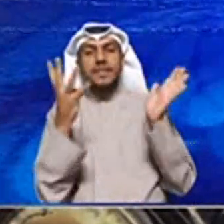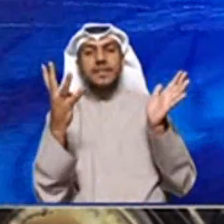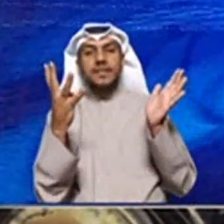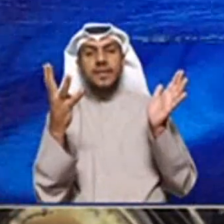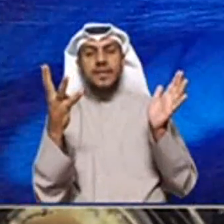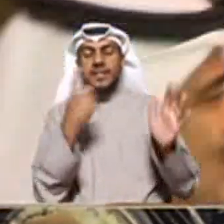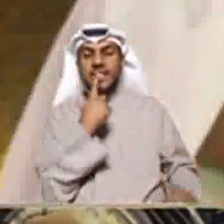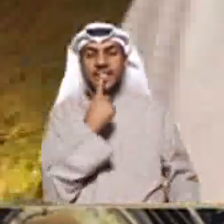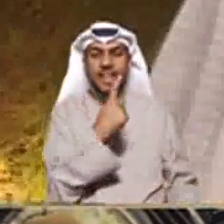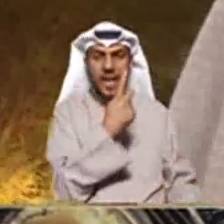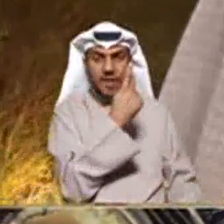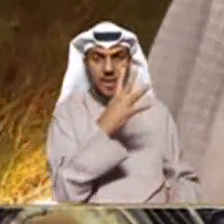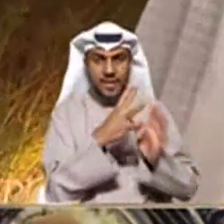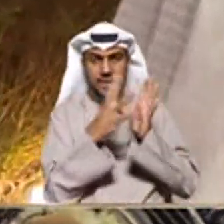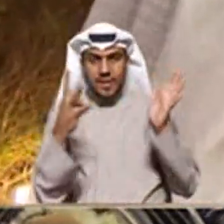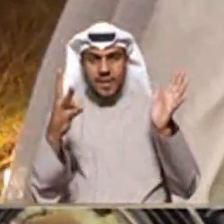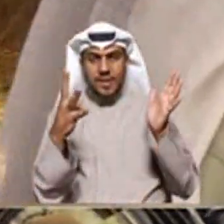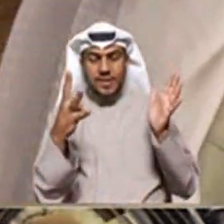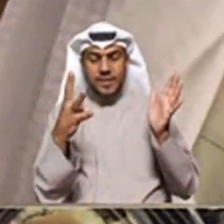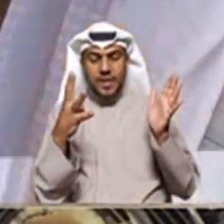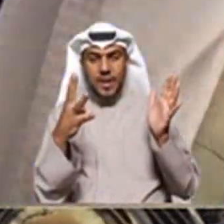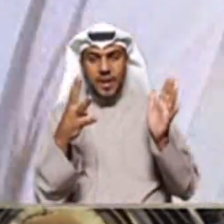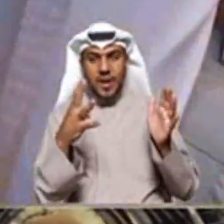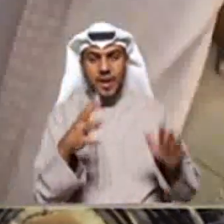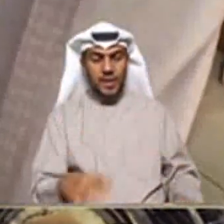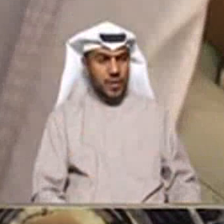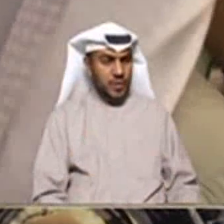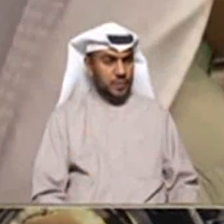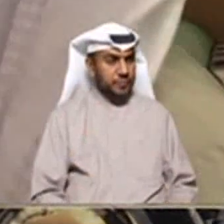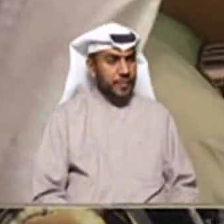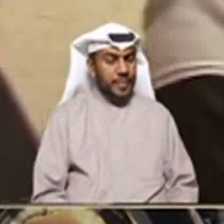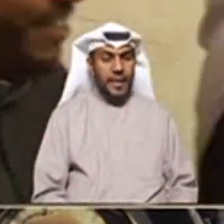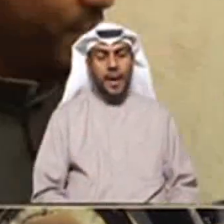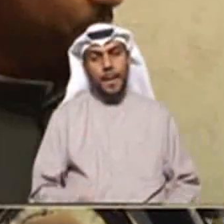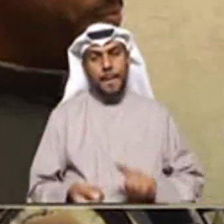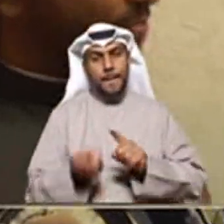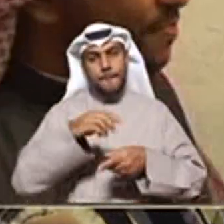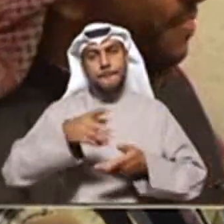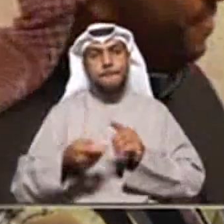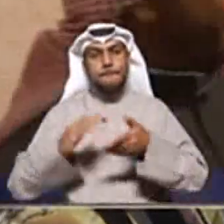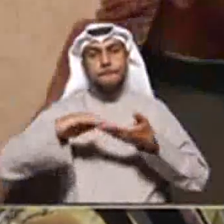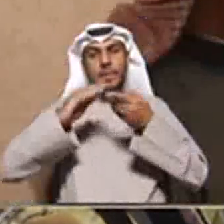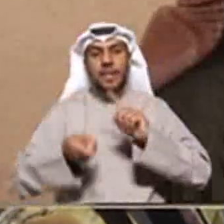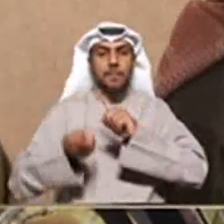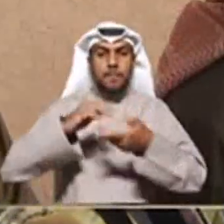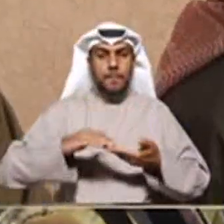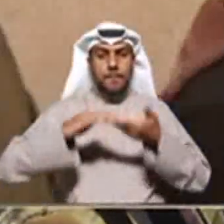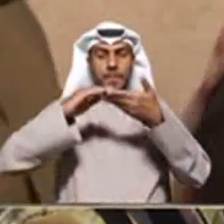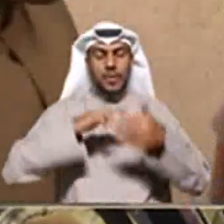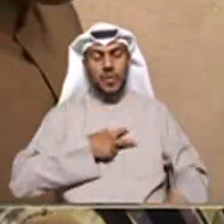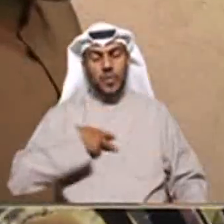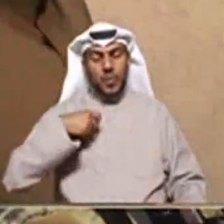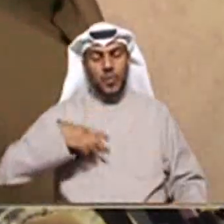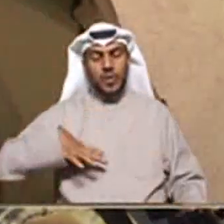الثامنة، وذلك بمركز الجواد العربي في بيت العرب. وقد أناب سموه رعاه الله نائب وزير شؤون